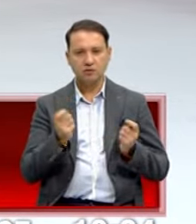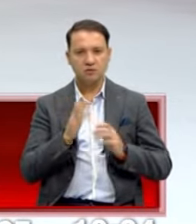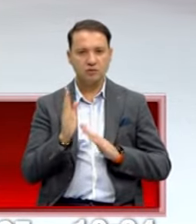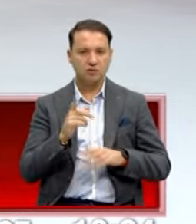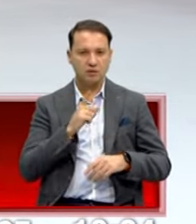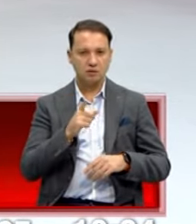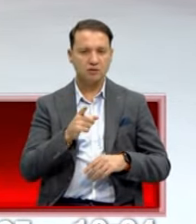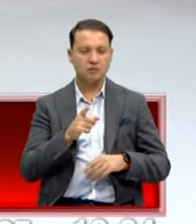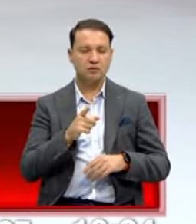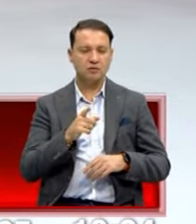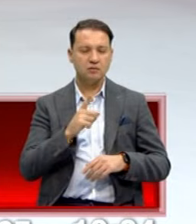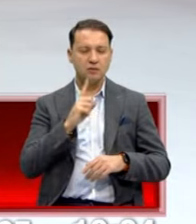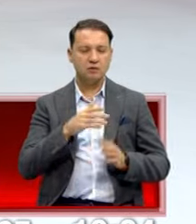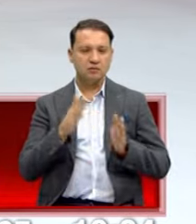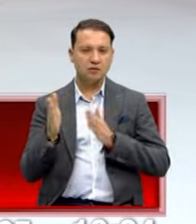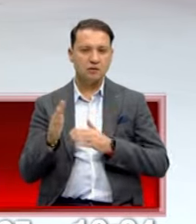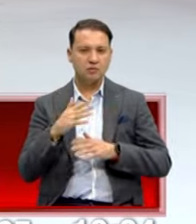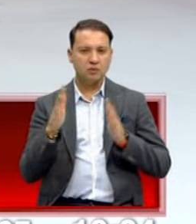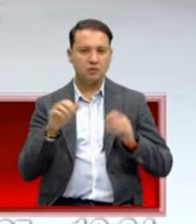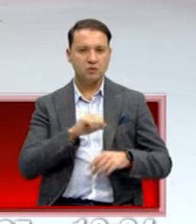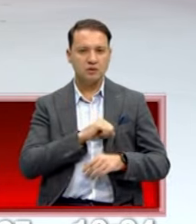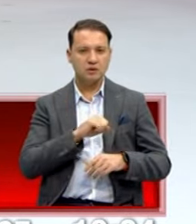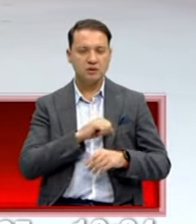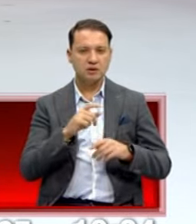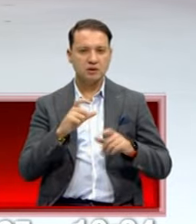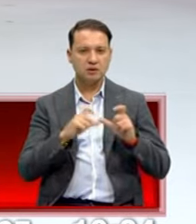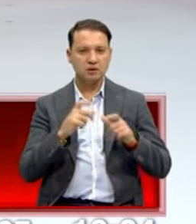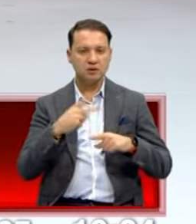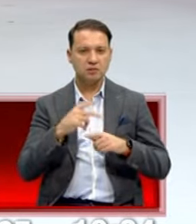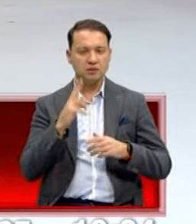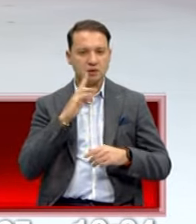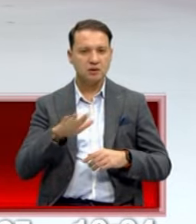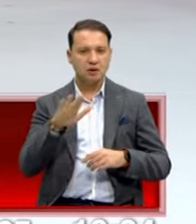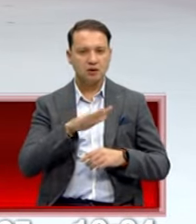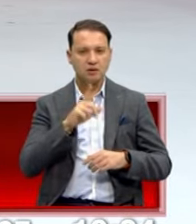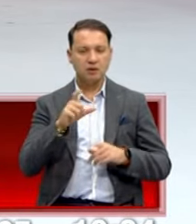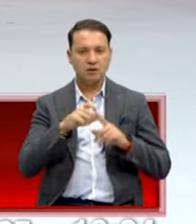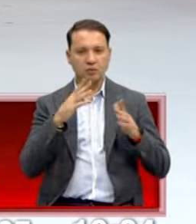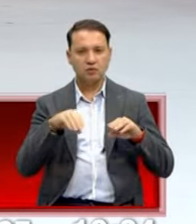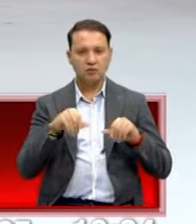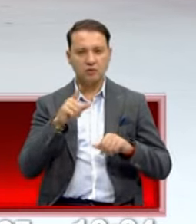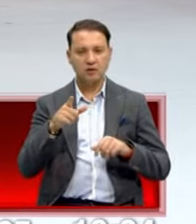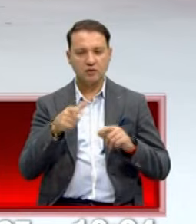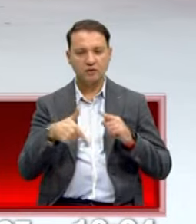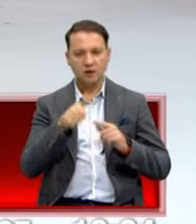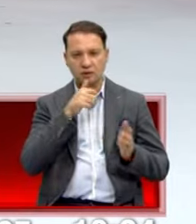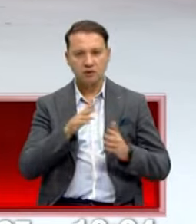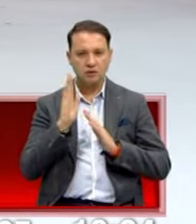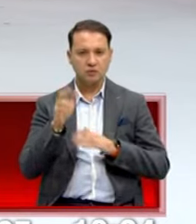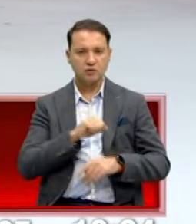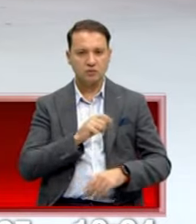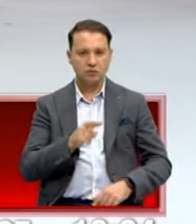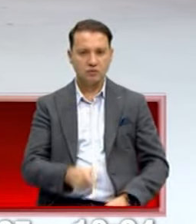çalışmaları sürerken bir diğer büyük korku siyanürle yıkanarak işlenen ve depolanan toprağın Fırat Nehri'ne